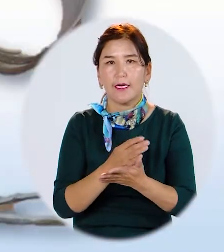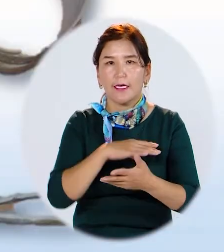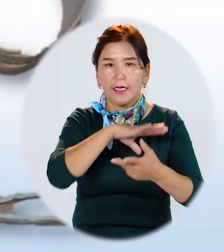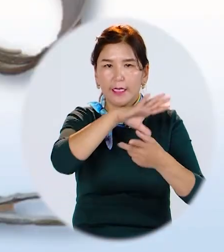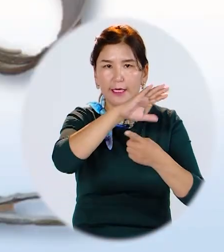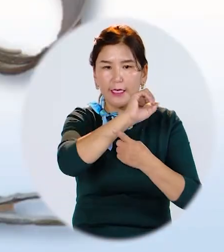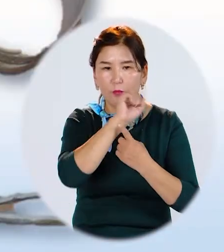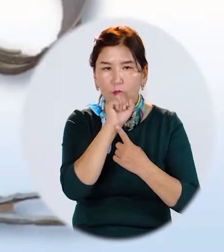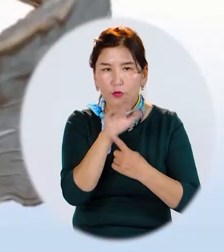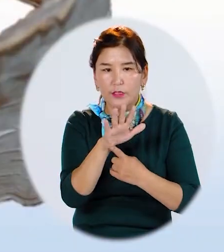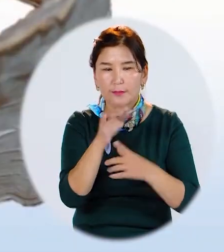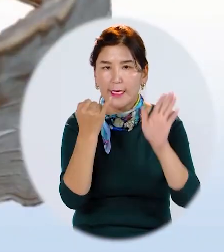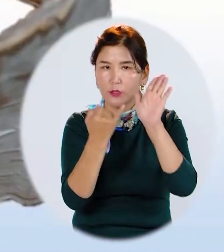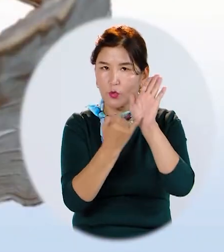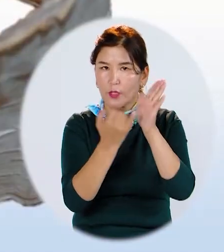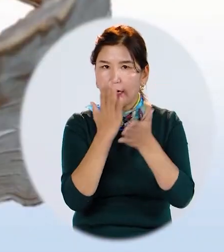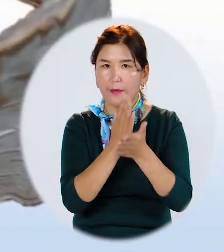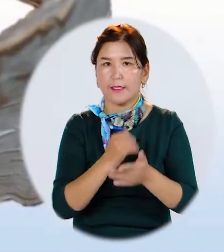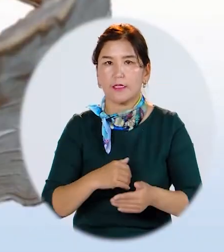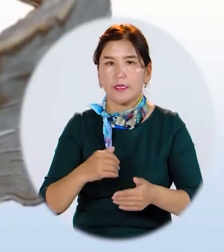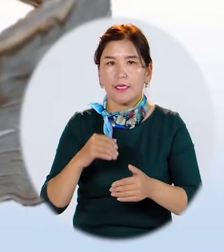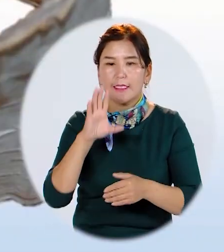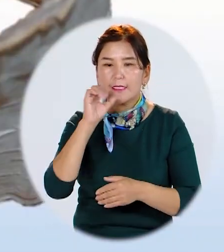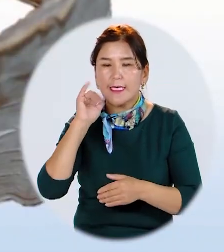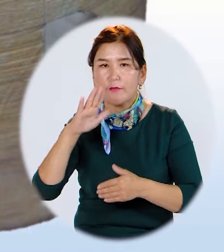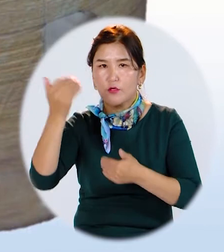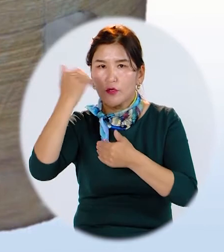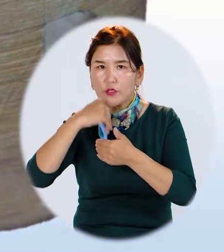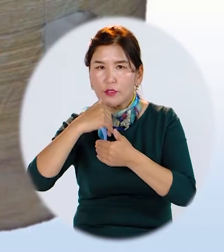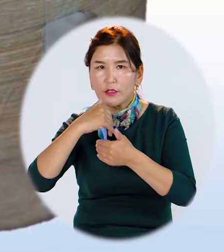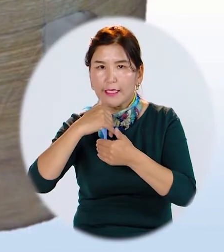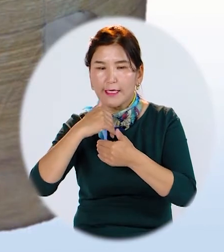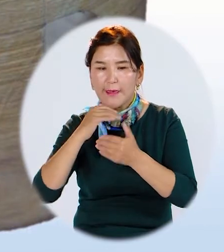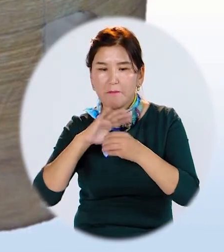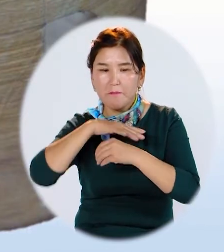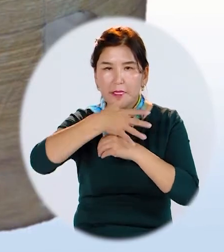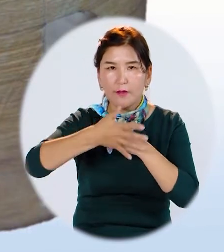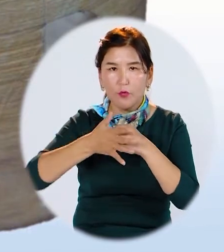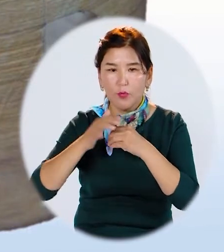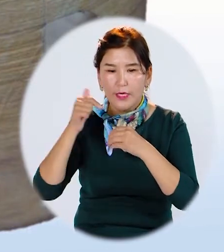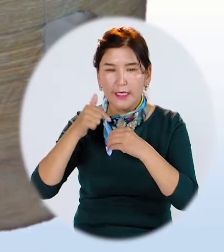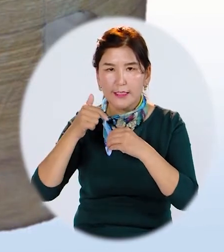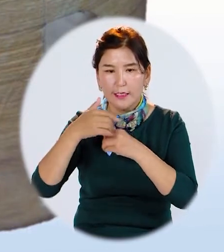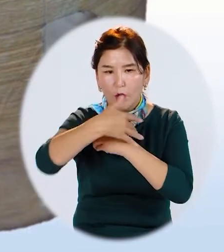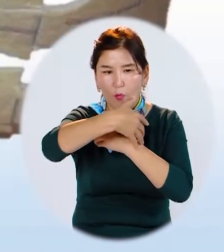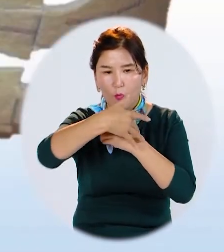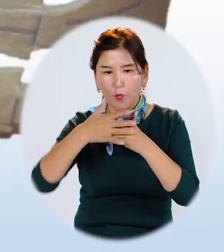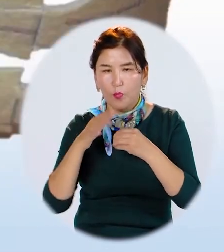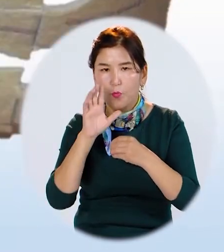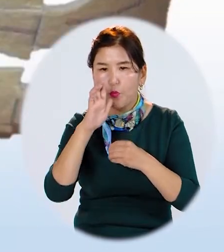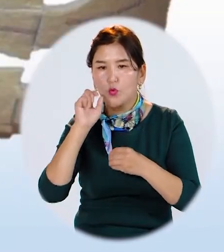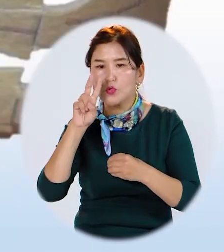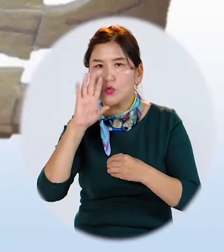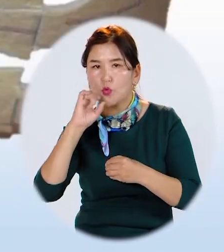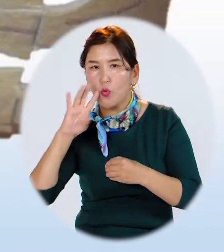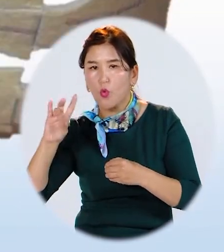6 төрлийн хэсгээс бүрдэн. За түйсэн савны дотор талын битүү хэсэг, битүү хэсгийн гадна талын бүслүүр хэсэг, доод